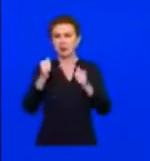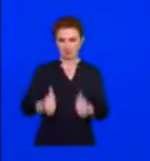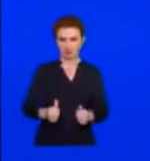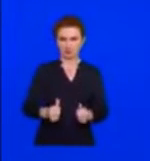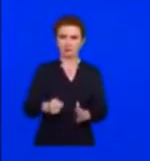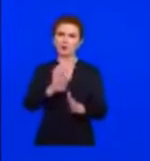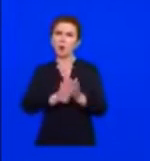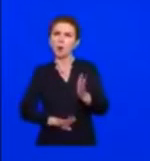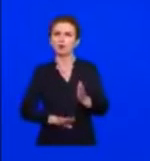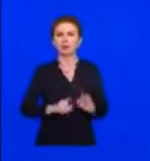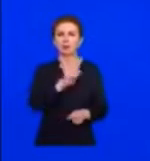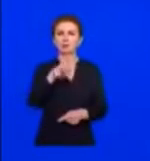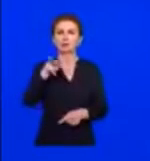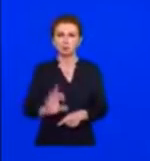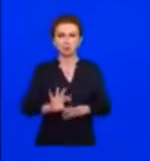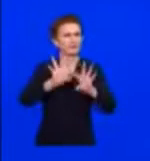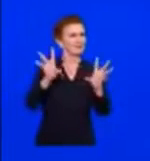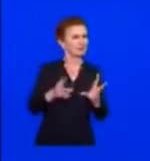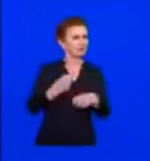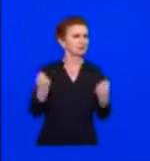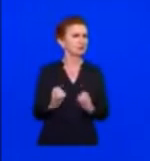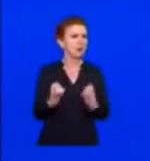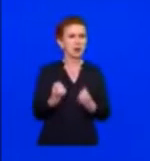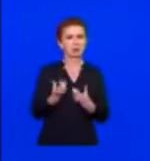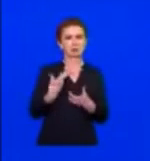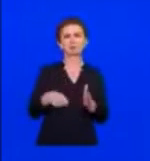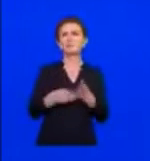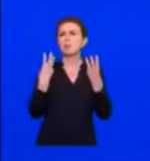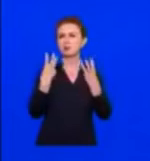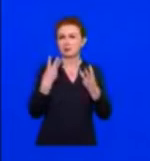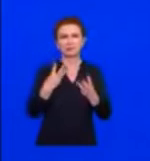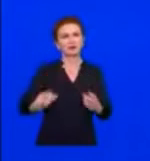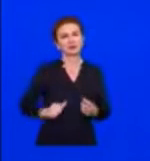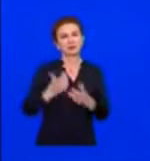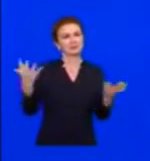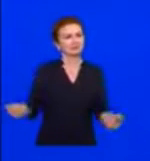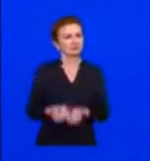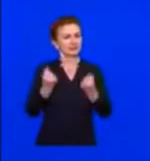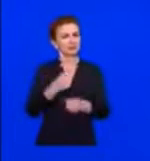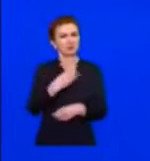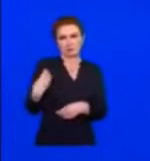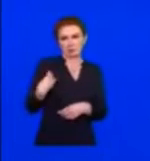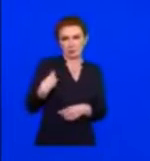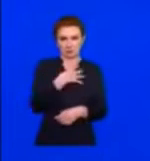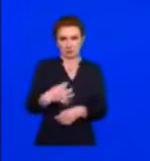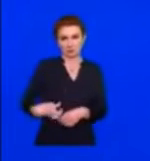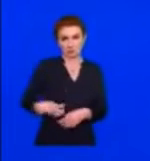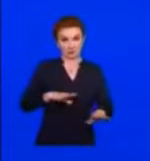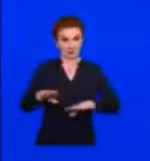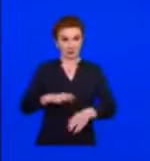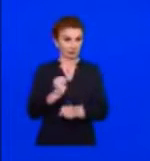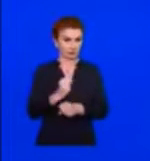dzięki wszystkim działaniom, które są kluczowe dla ratowania polskiej gospodarki, polskich miejsc pracy.